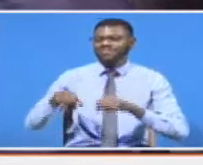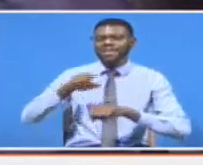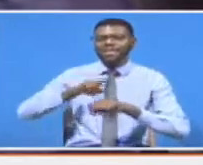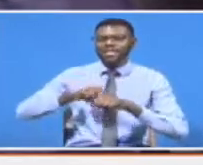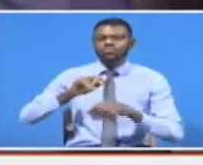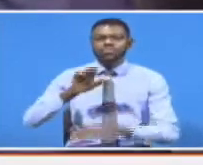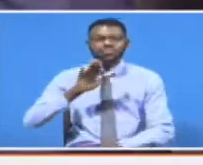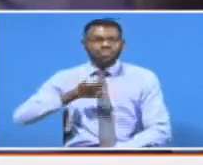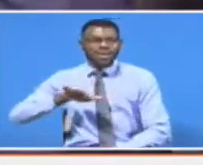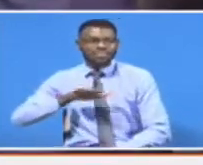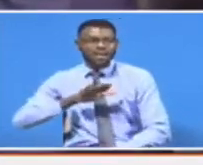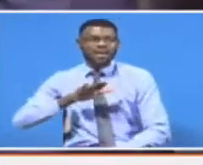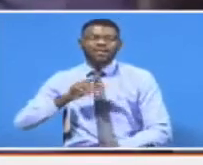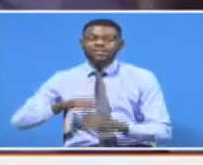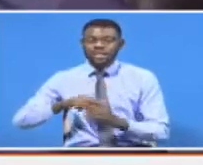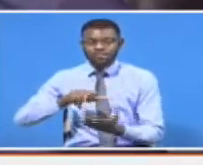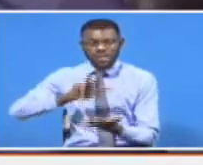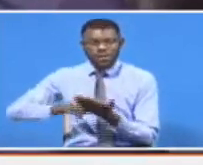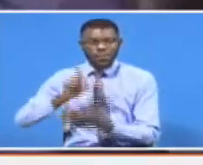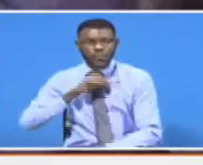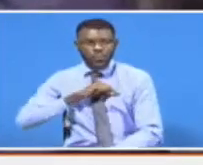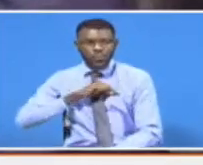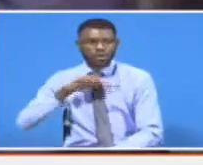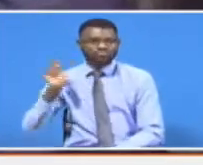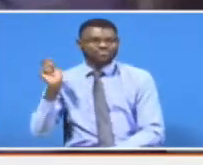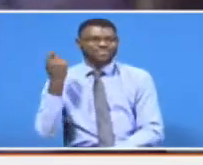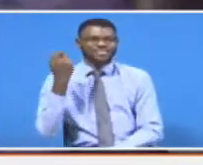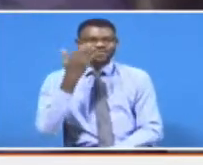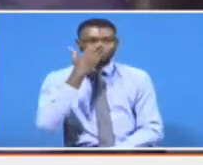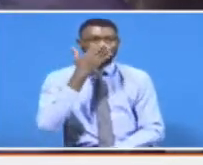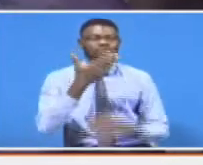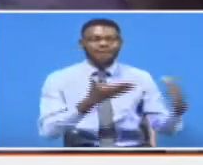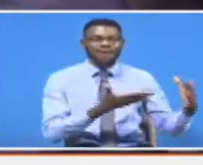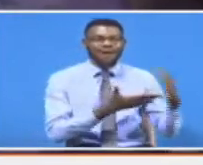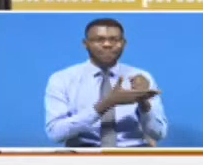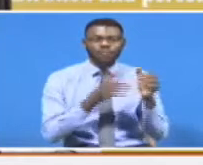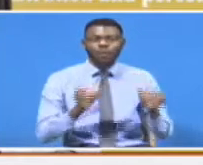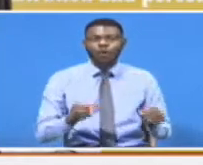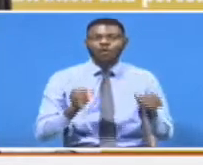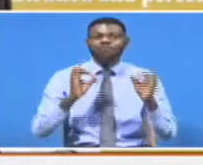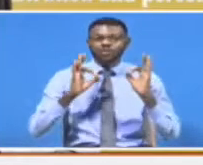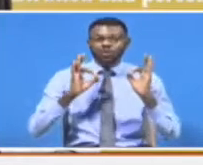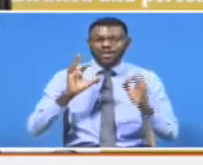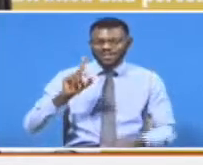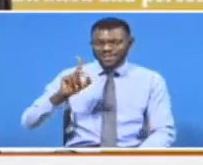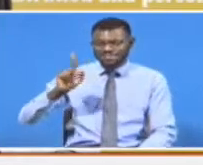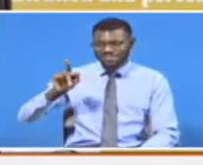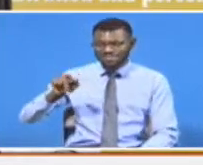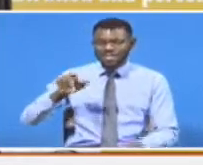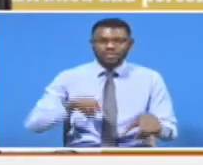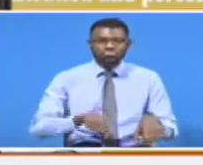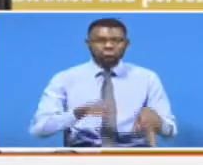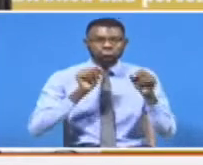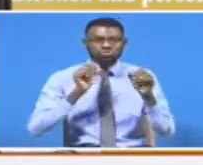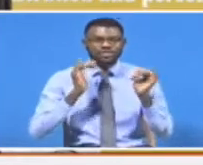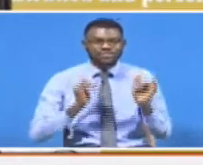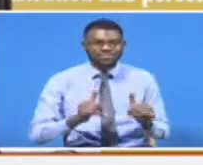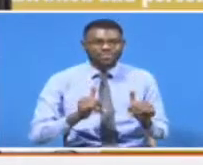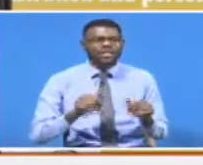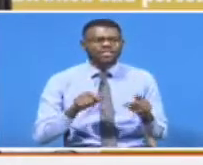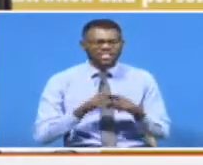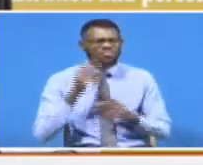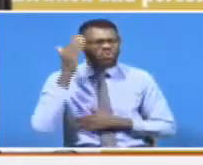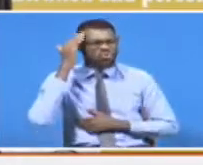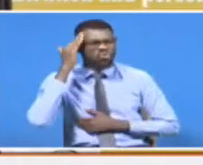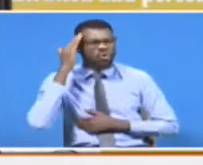hilo, Rais William Ruto atamteua rasmi mkurugenzi mpya wa mashtaka ya umma. You are fully aware of how crucial the role of the